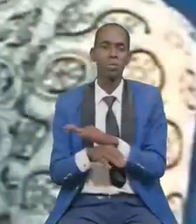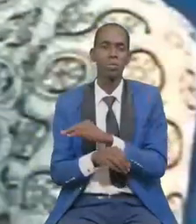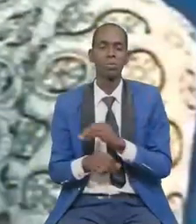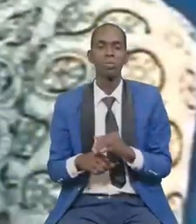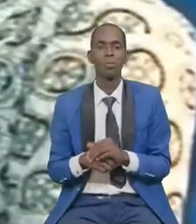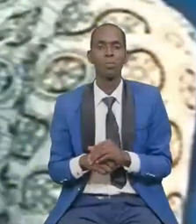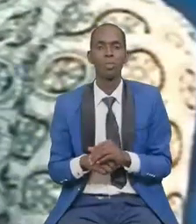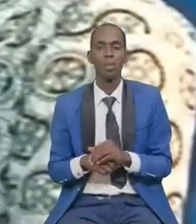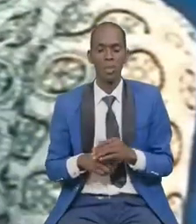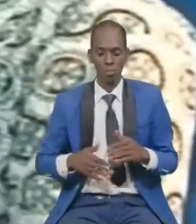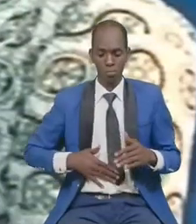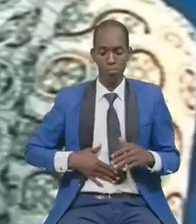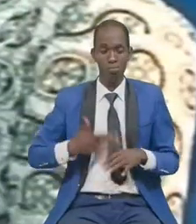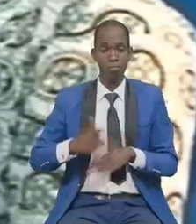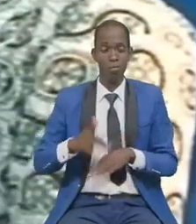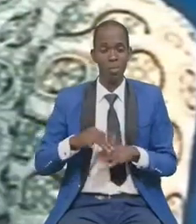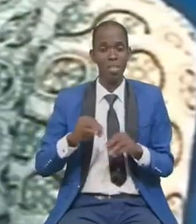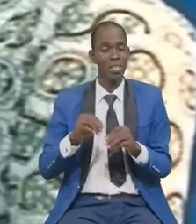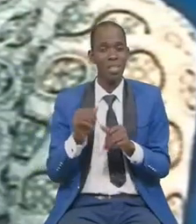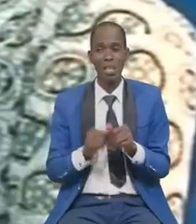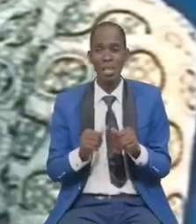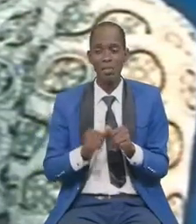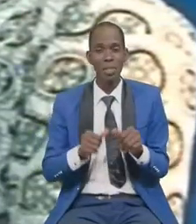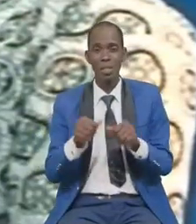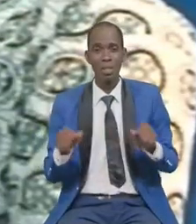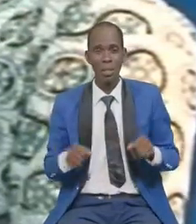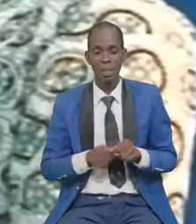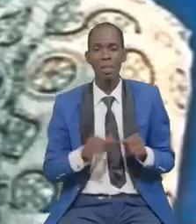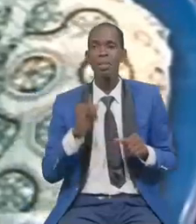La stérilité dans tous les domaines de ta vie sera ôtée.